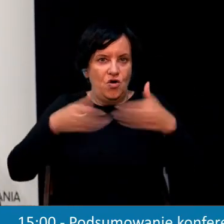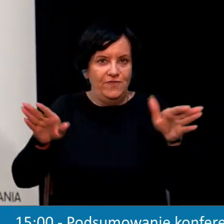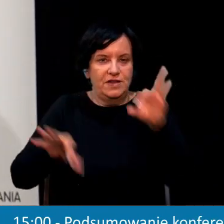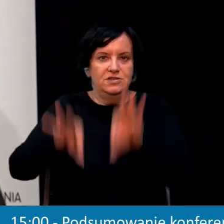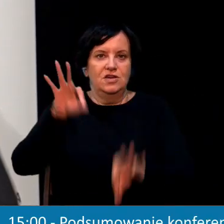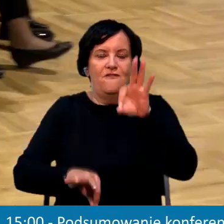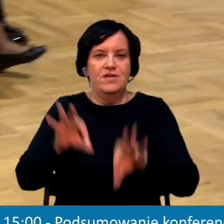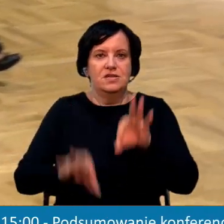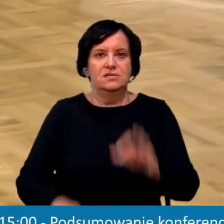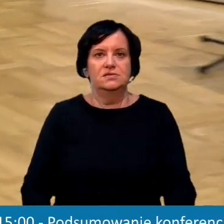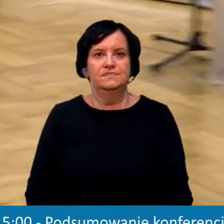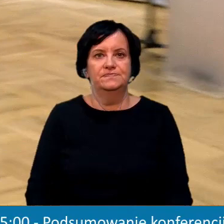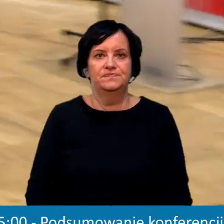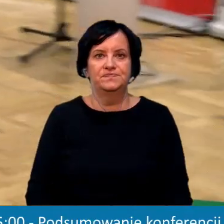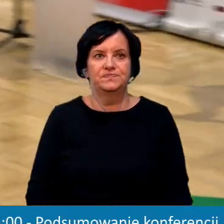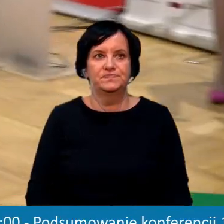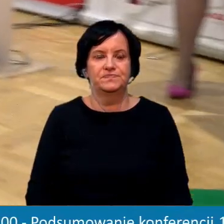tematykę.